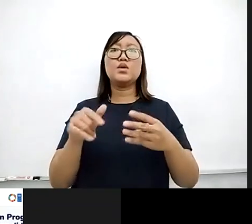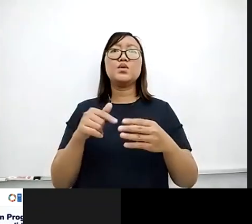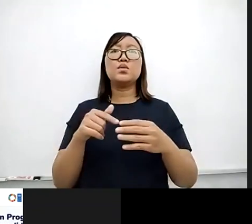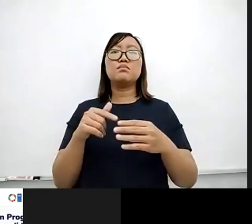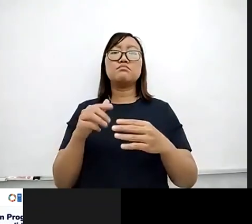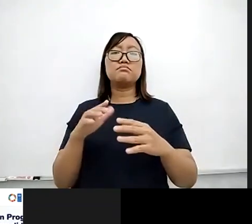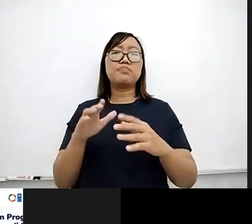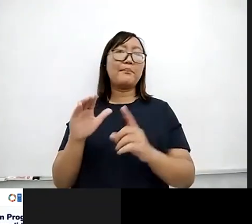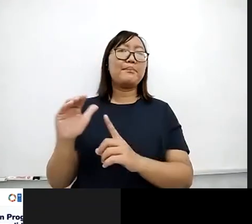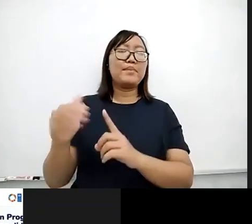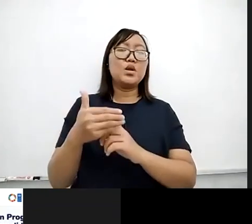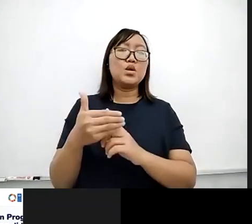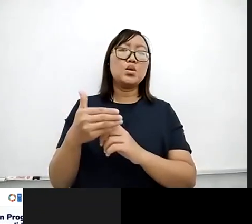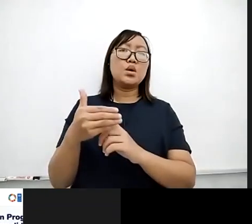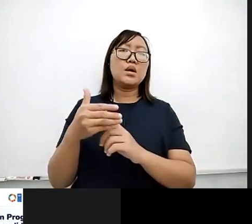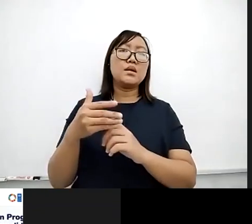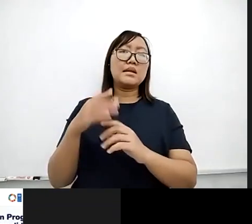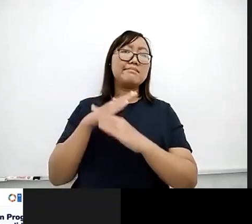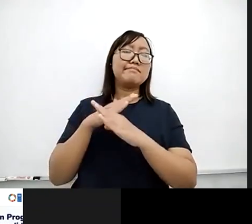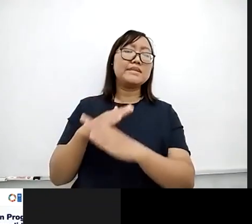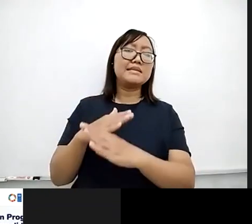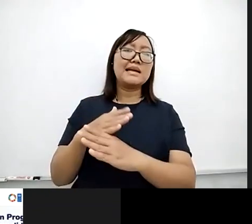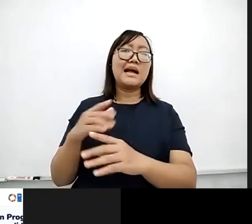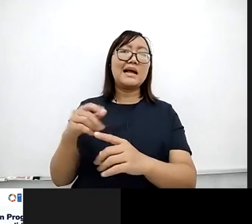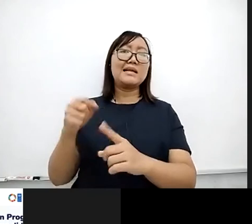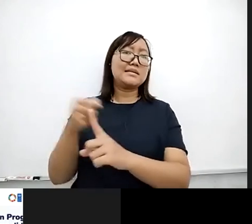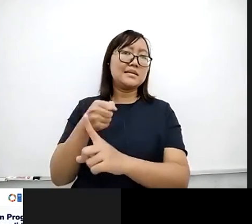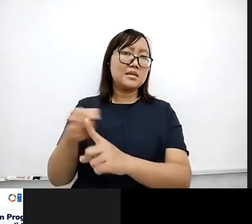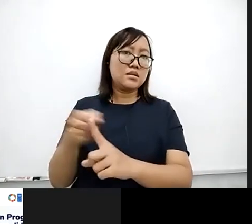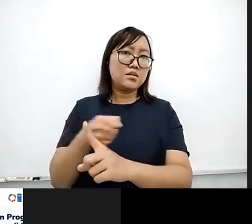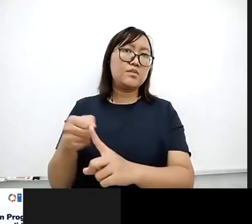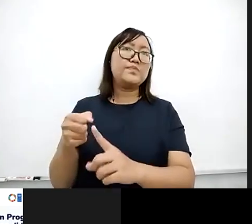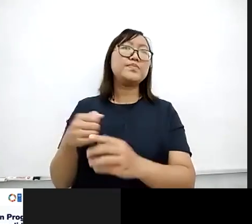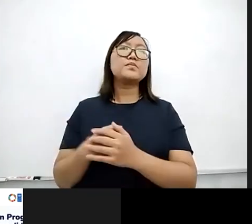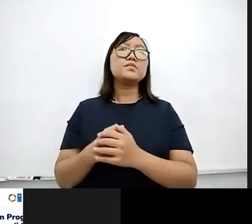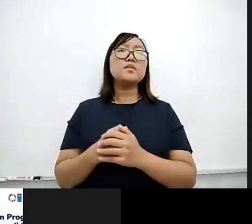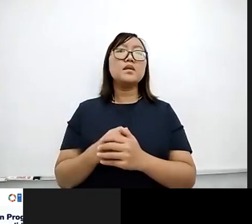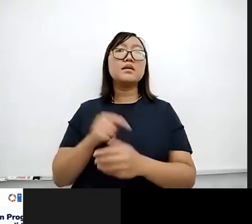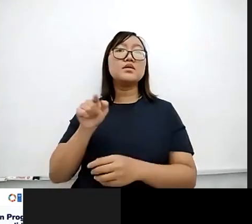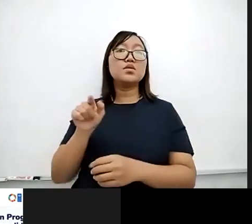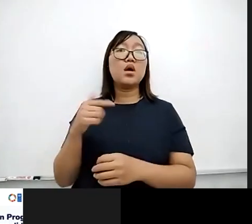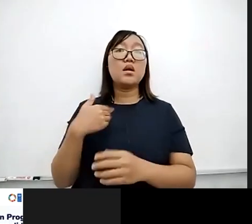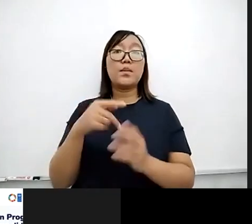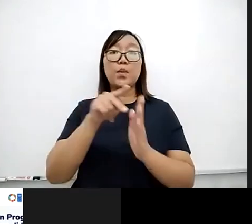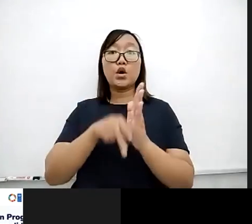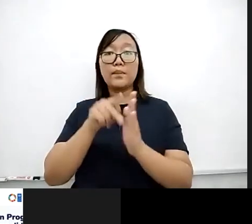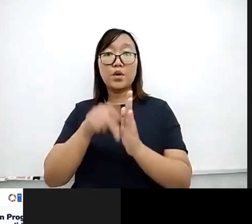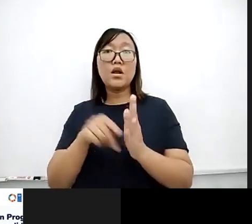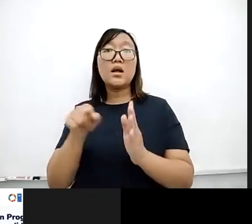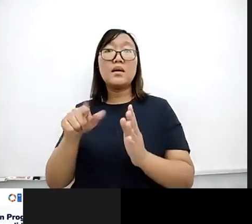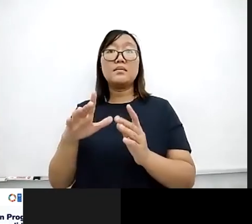disitulah kita bisa melihat posisi beberapa program yang diusung oleh aipj